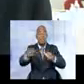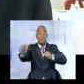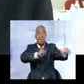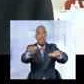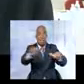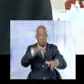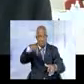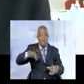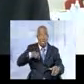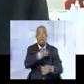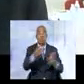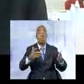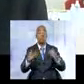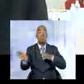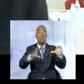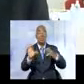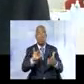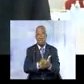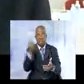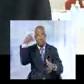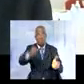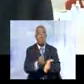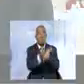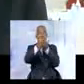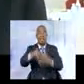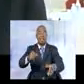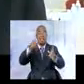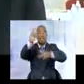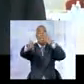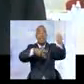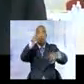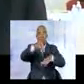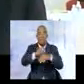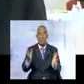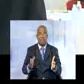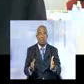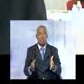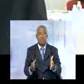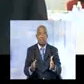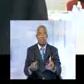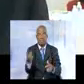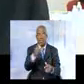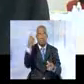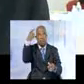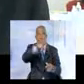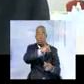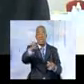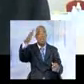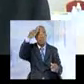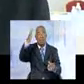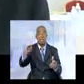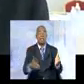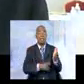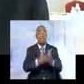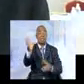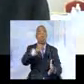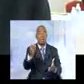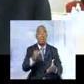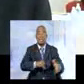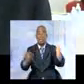mener pour la population à laquelle ils s'adressent. Et ces actions portent sur la promotion, la protection,